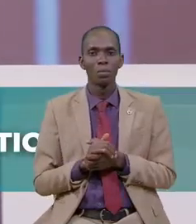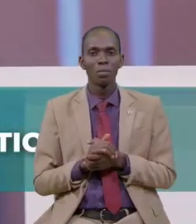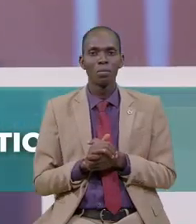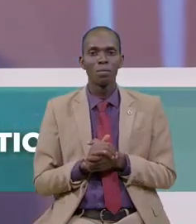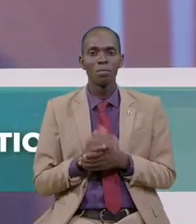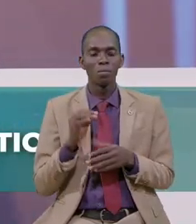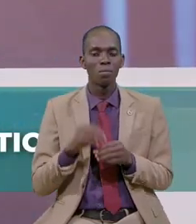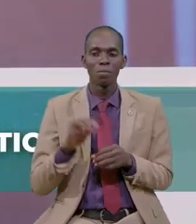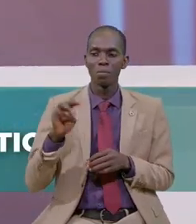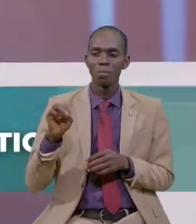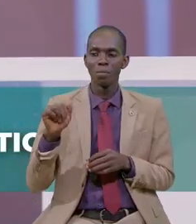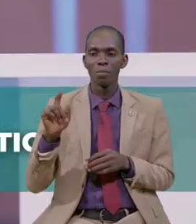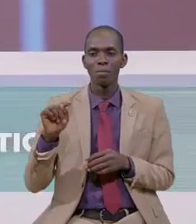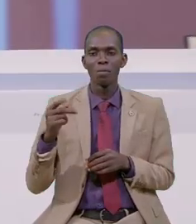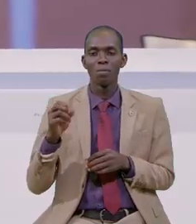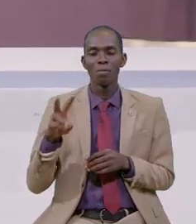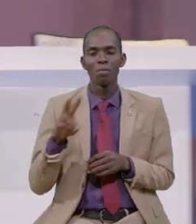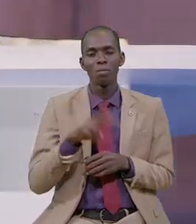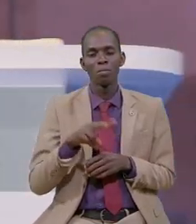À Matthieu chapitre,